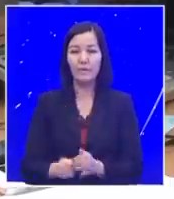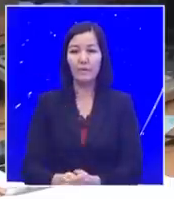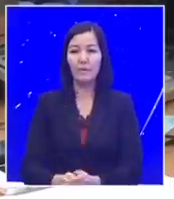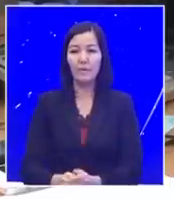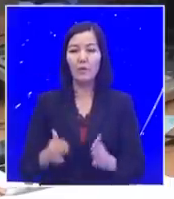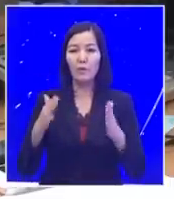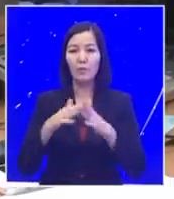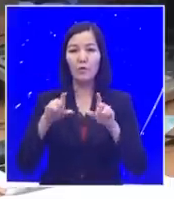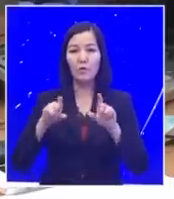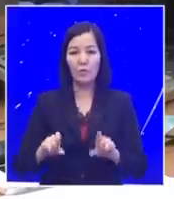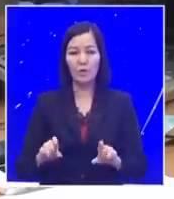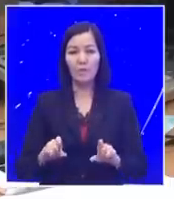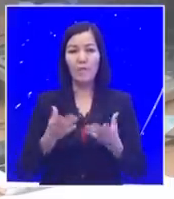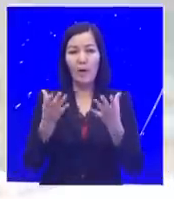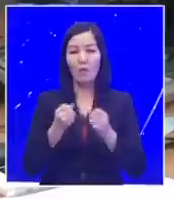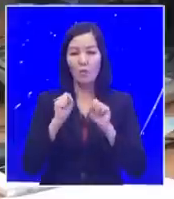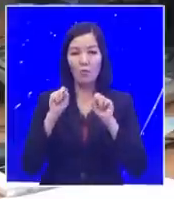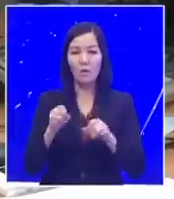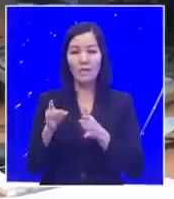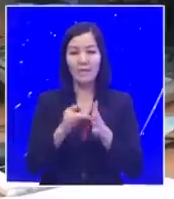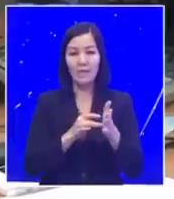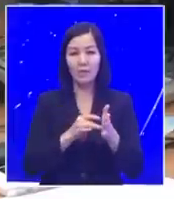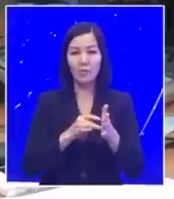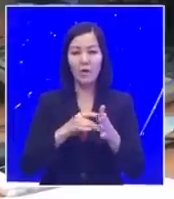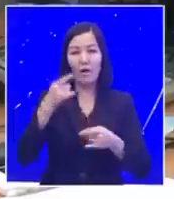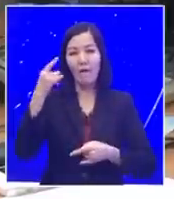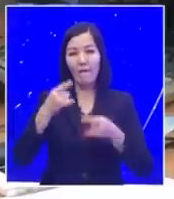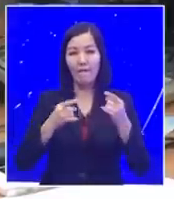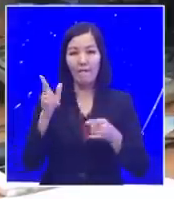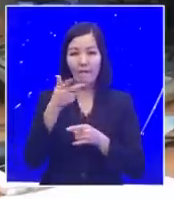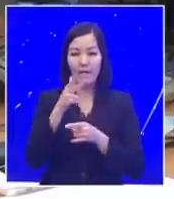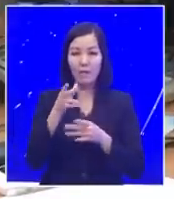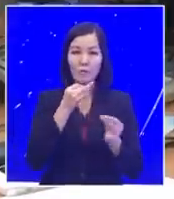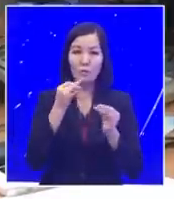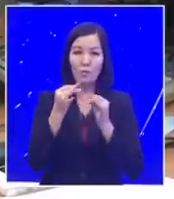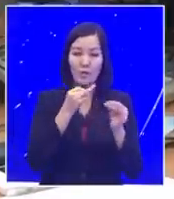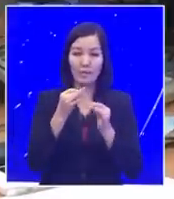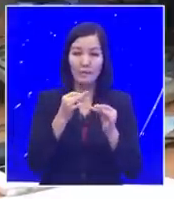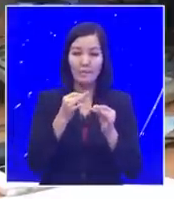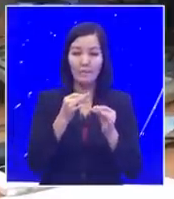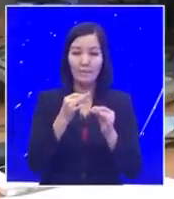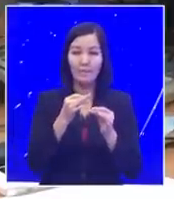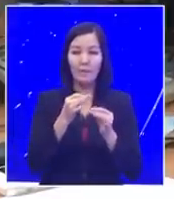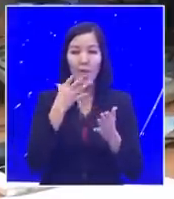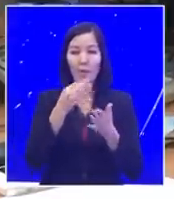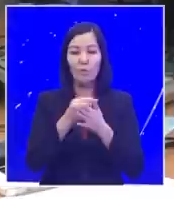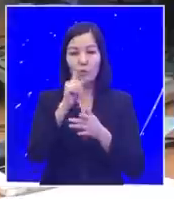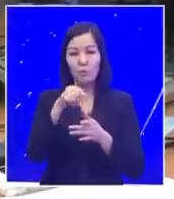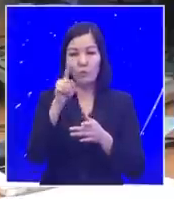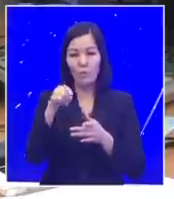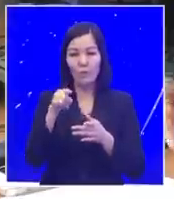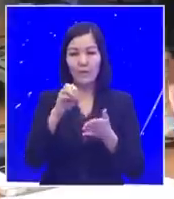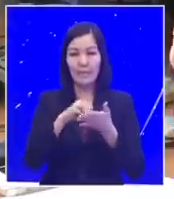үйінен шықпай өзі тікелей алуына болады. Видео байланыс арқылы консультантпен сөйлесіп отырып өзінің номерін тіркейді. Одан